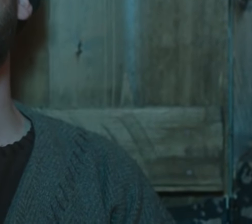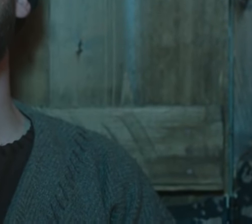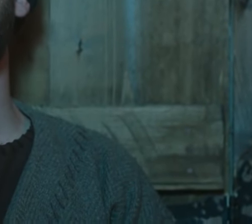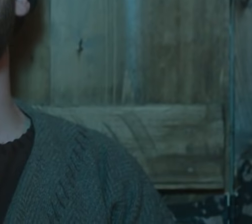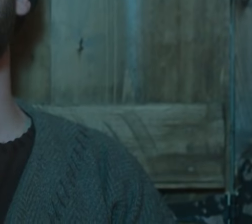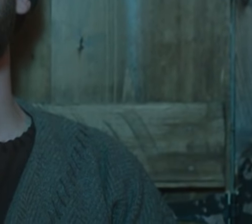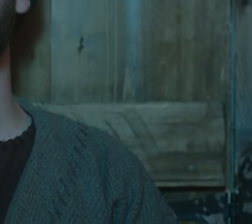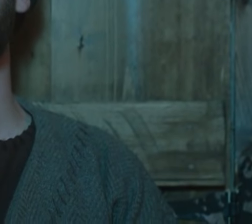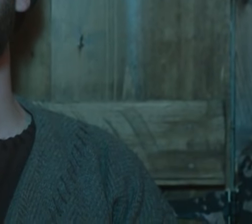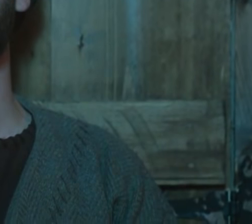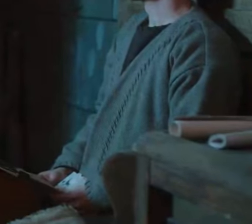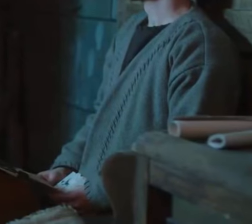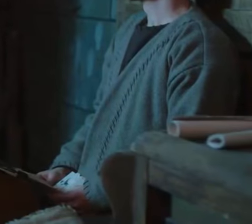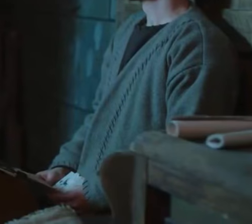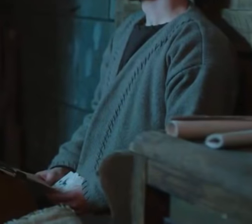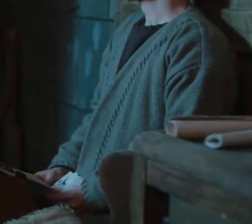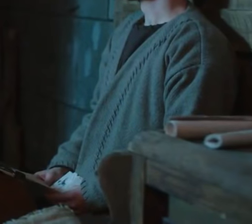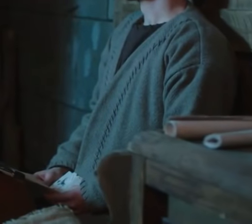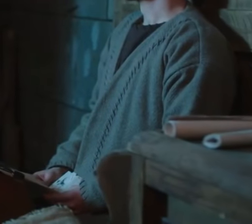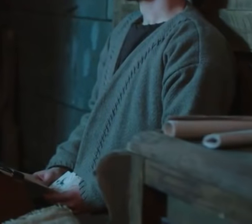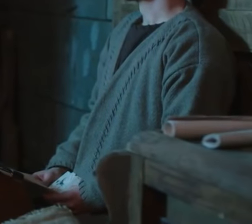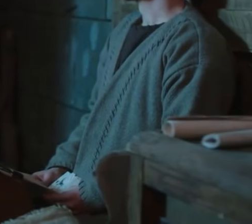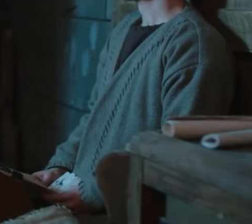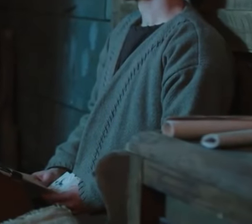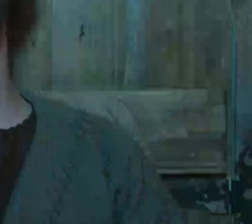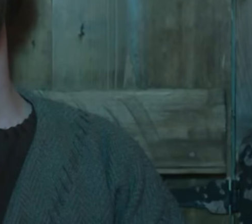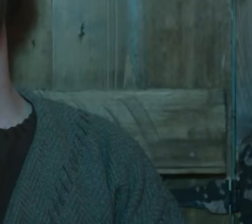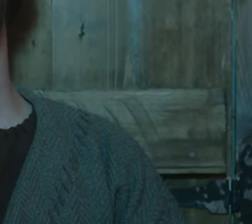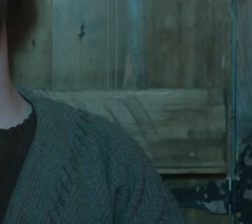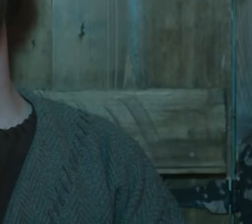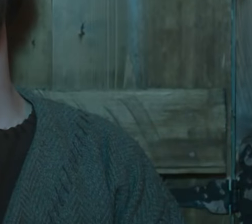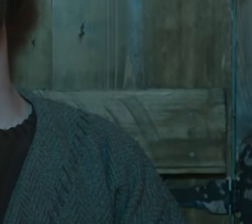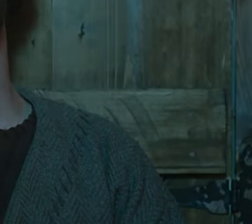yaslandı. Tebessüm ederek derin bir nefes alıp gözlerini yumdu.